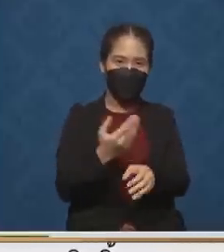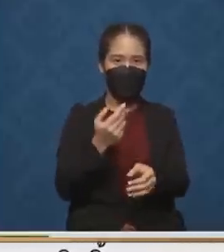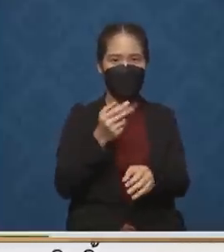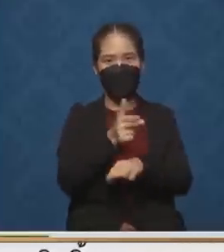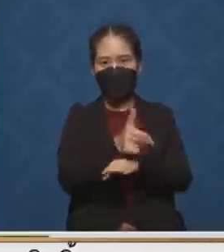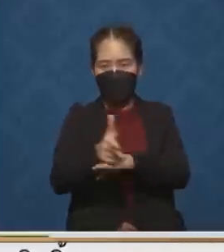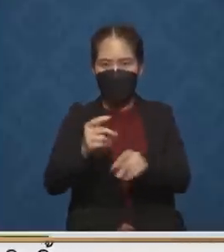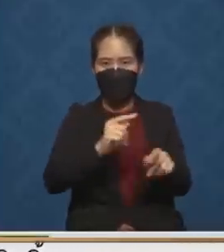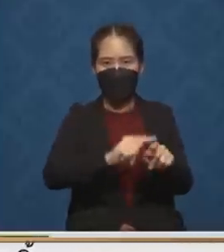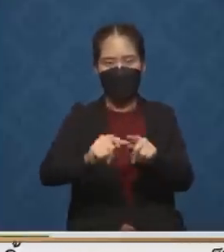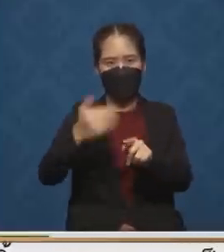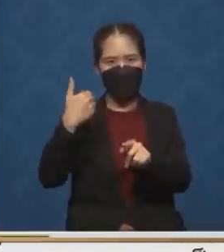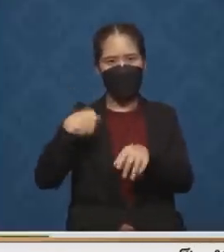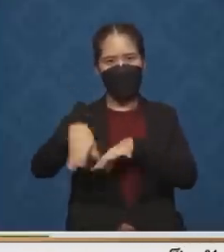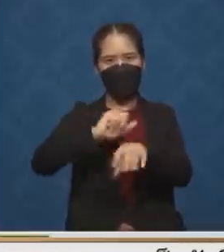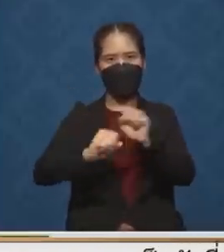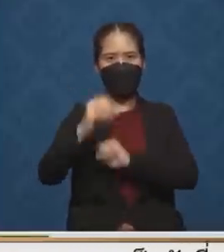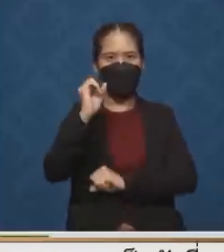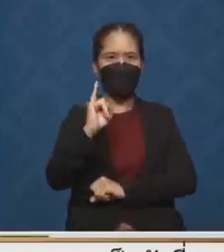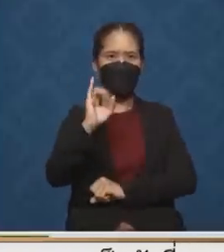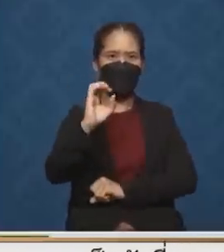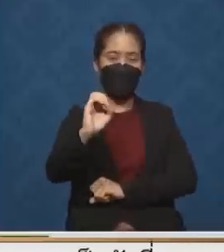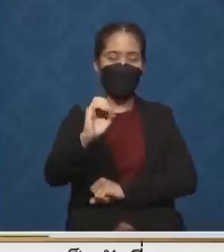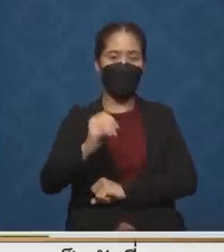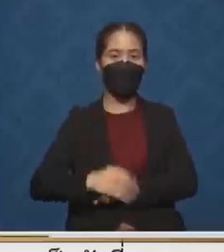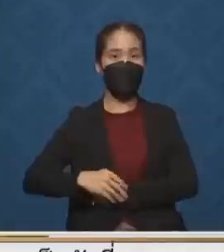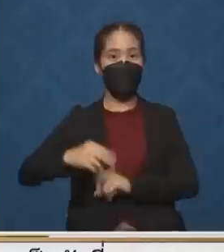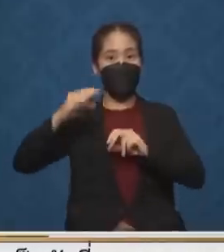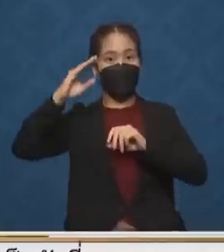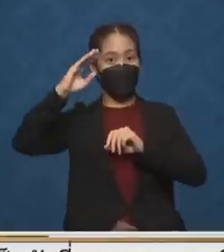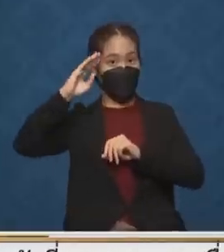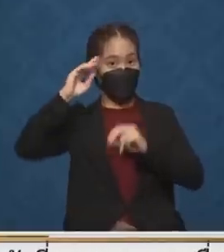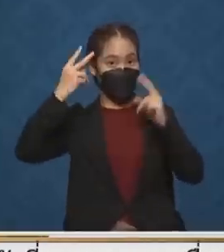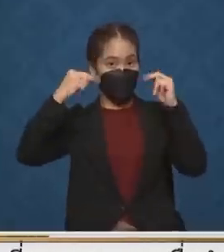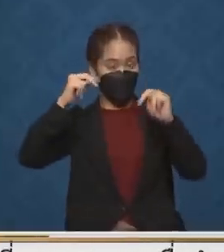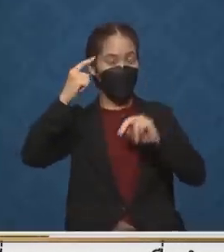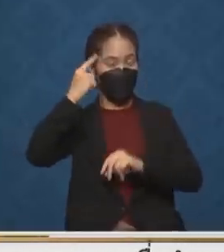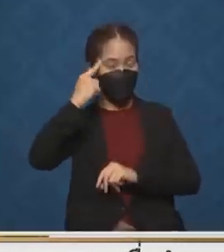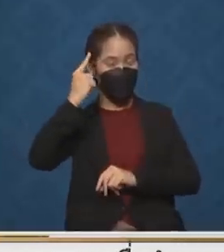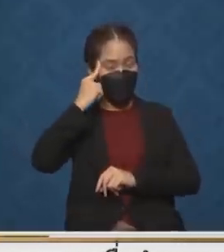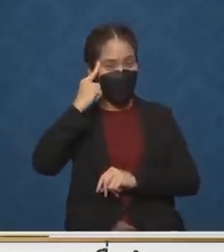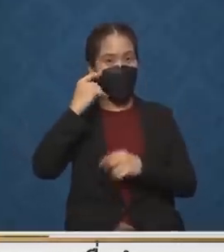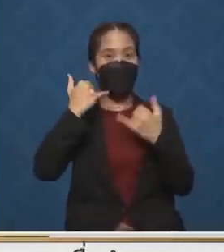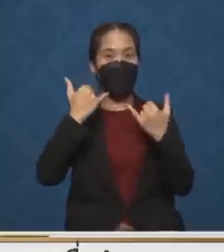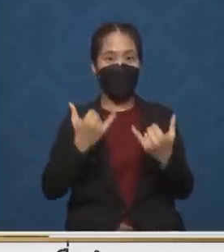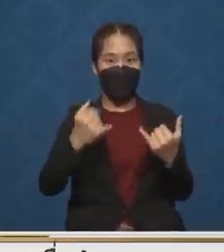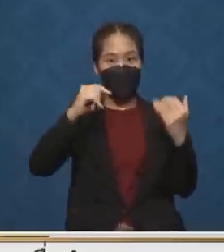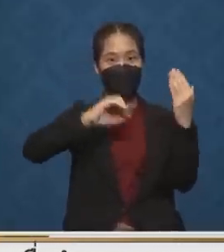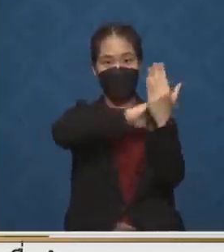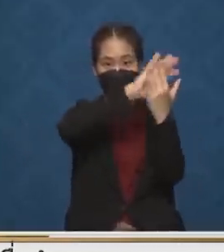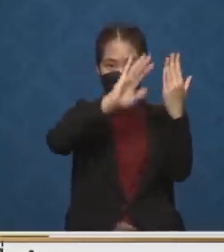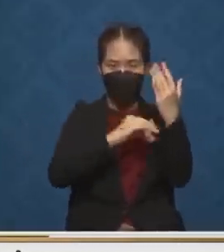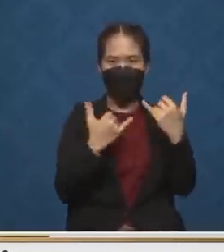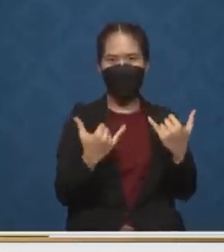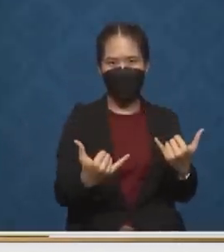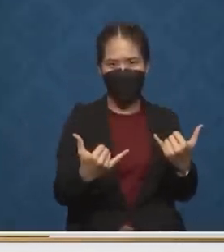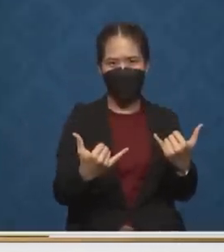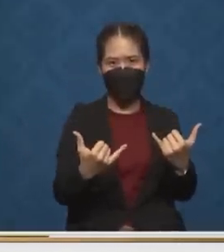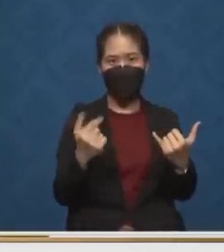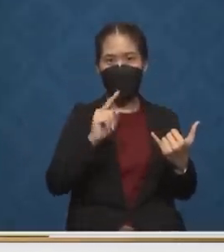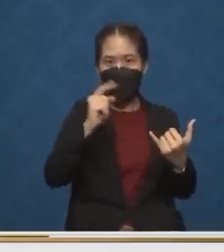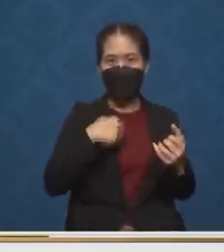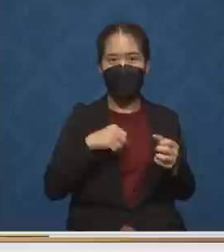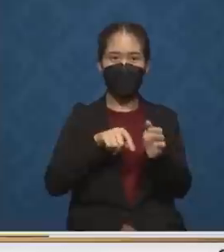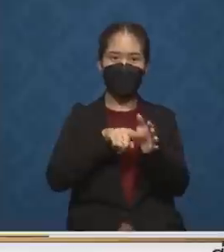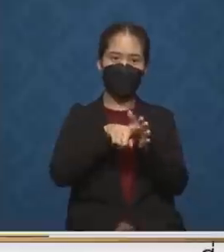ปฏิบัิการ I.O.ซึงผลเประยตจารโนชารู้ดีวาวนนี้ประเทศอยในภาวะของสงคามเชือโรค